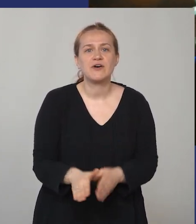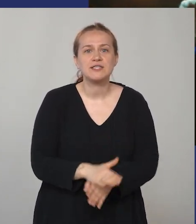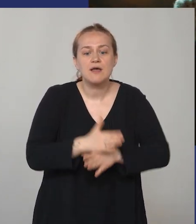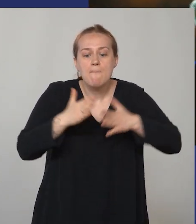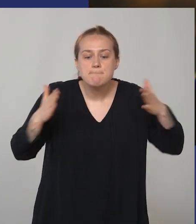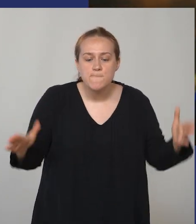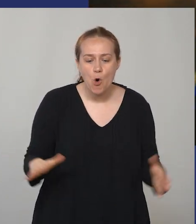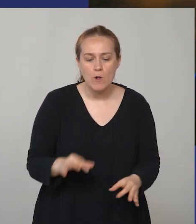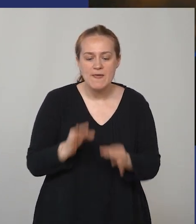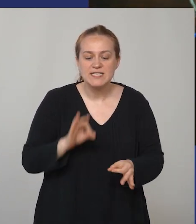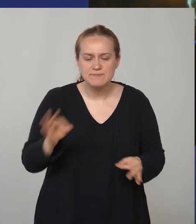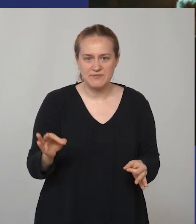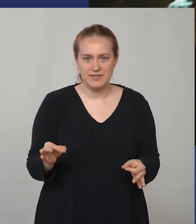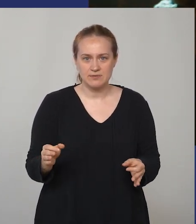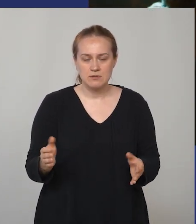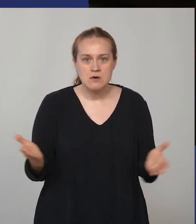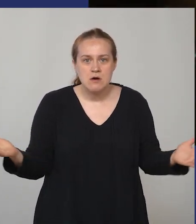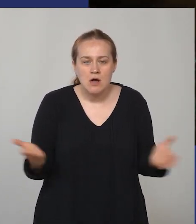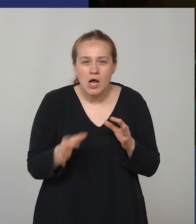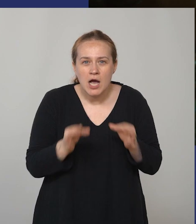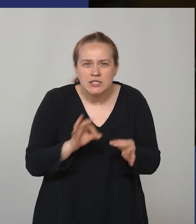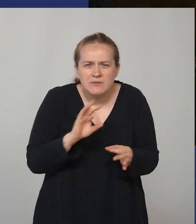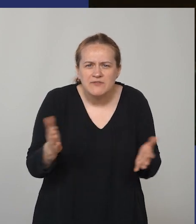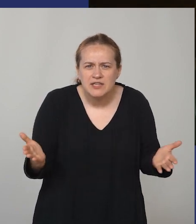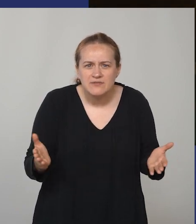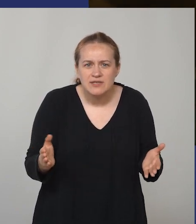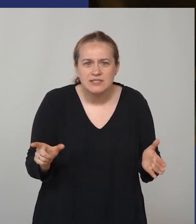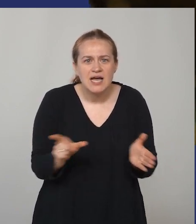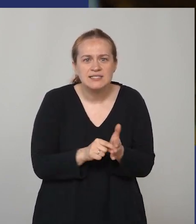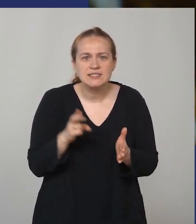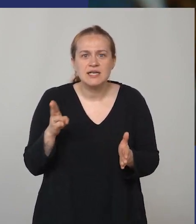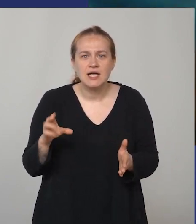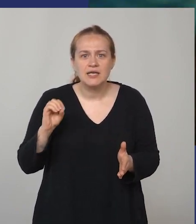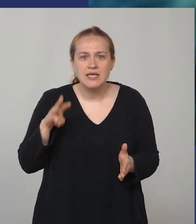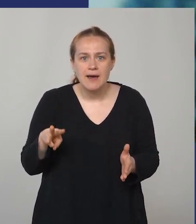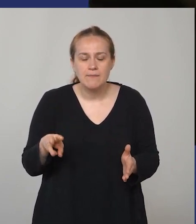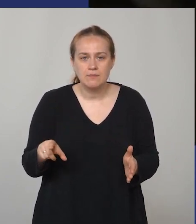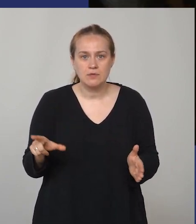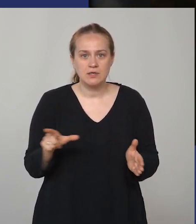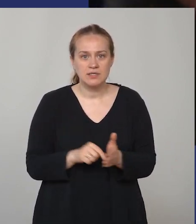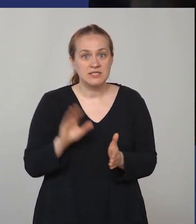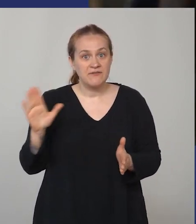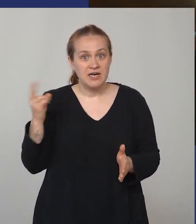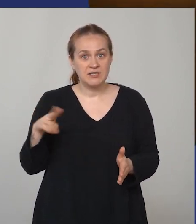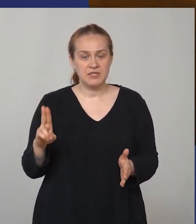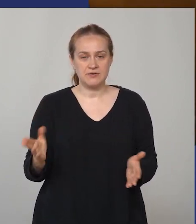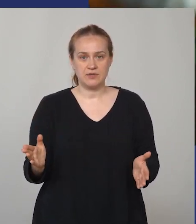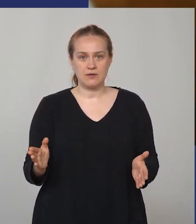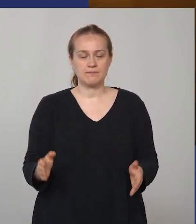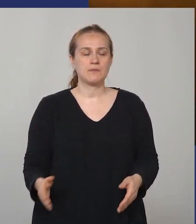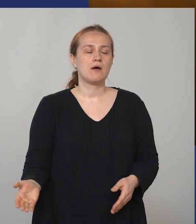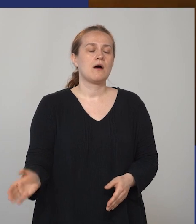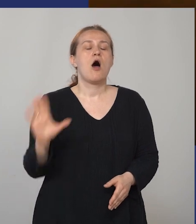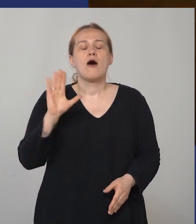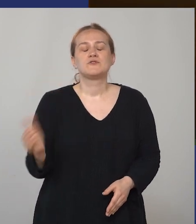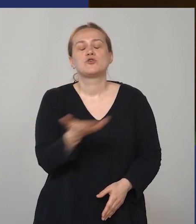Ну ладно, ладно. Какая несправедливость? С кем? С Верой Дмитриевной. Все, мы уже ничего не можем сделать. Да все мы